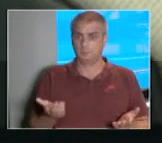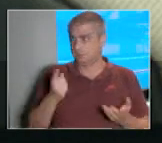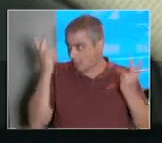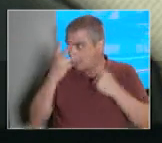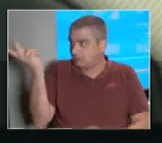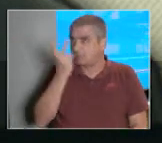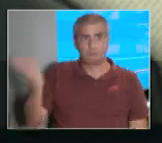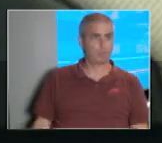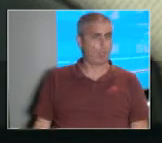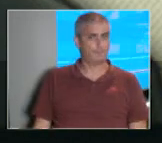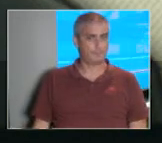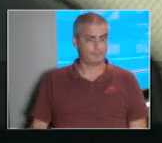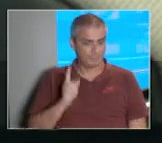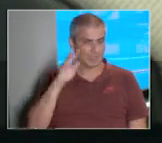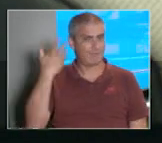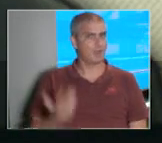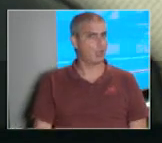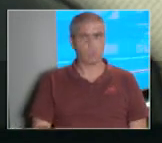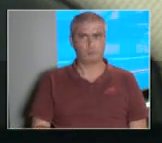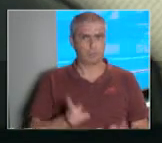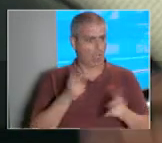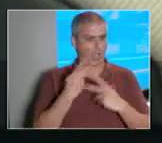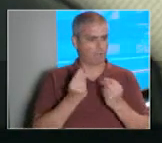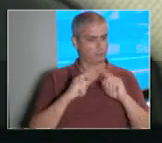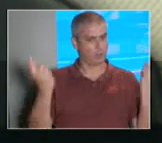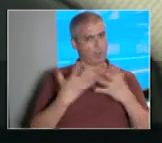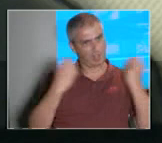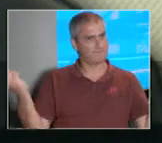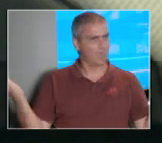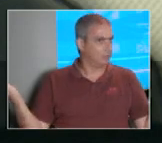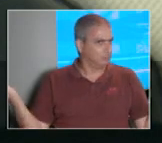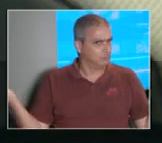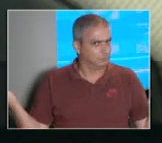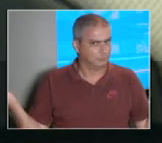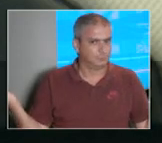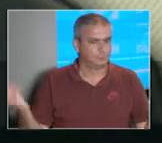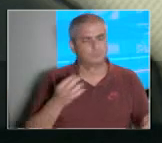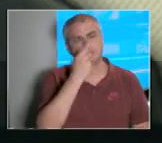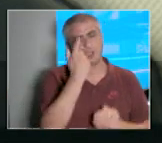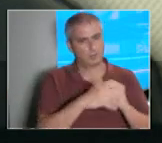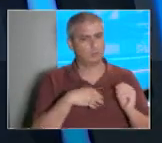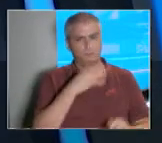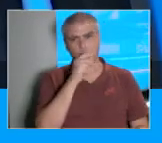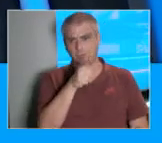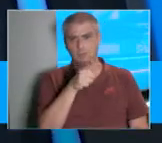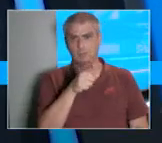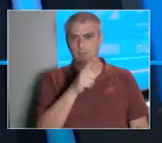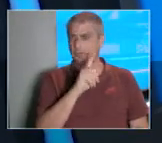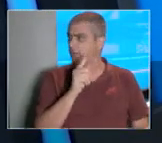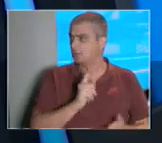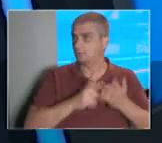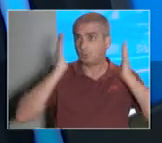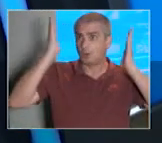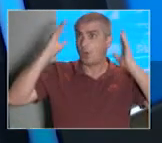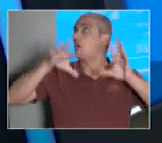תירוץ טוב. זה הסדר, חייב להיות כך. לא יכול להיות מפרקים את העסק. אוקיי, שאלה אחרונה, אני רוצה לשאול אותך, אתה סגן שר החינוך? לא בגלל שאני רואה